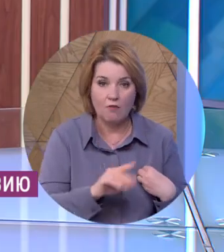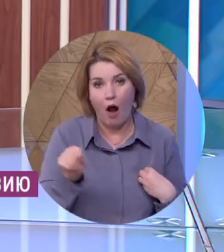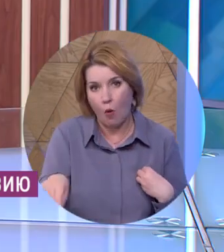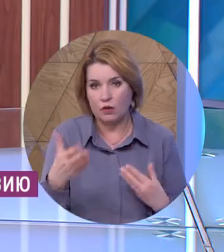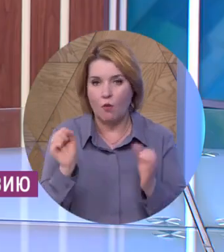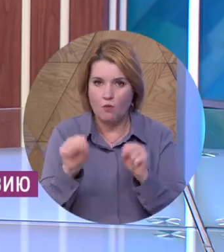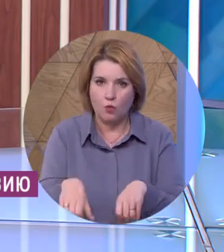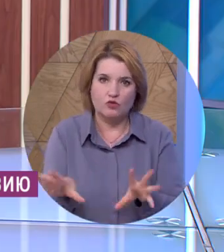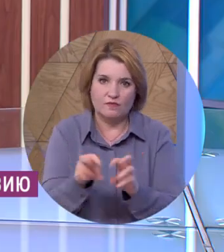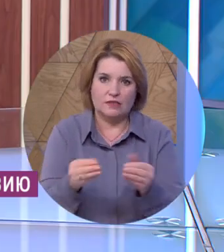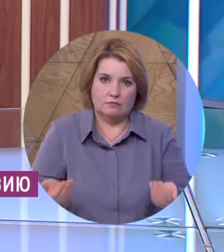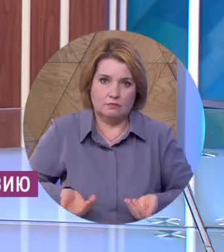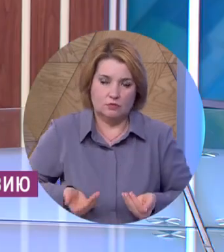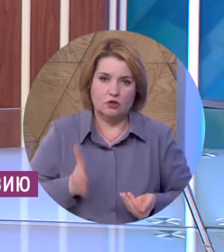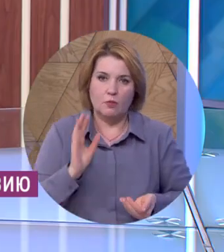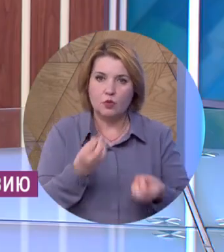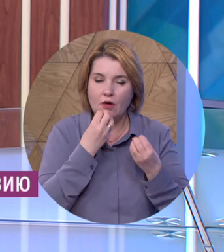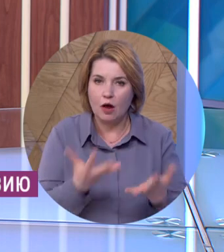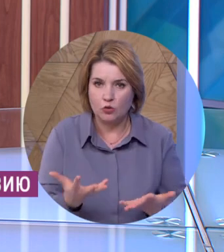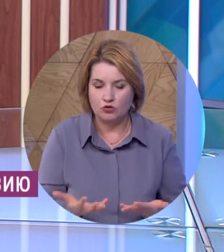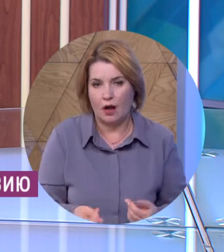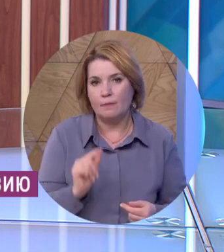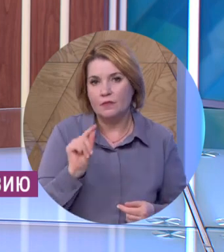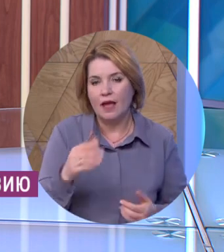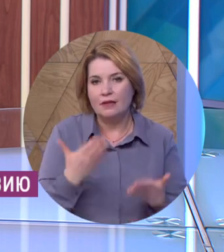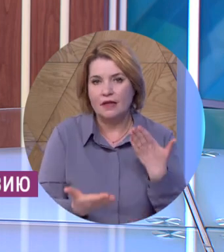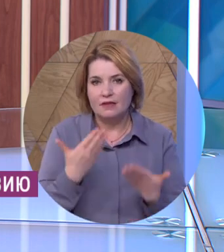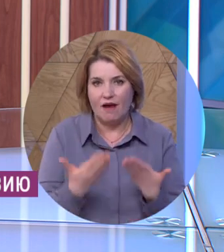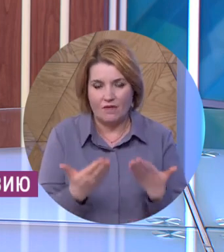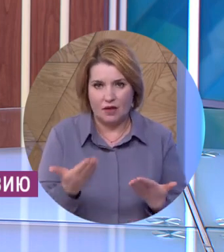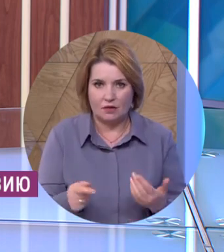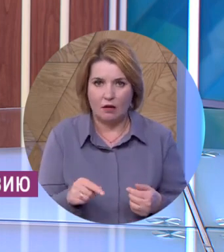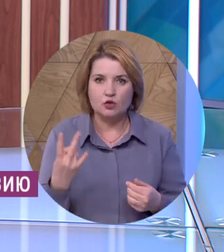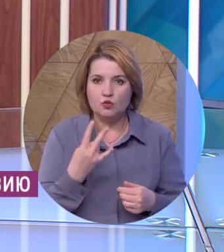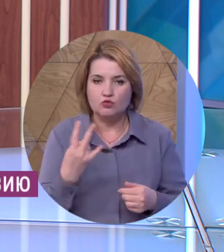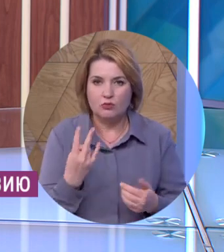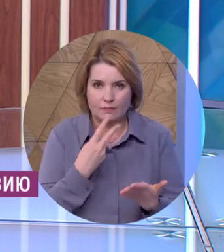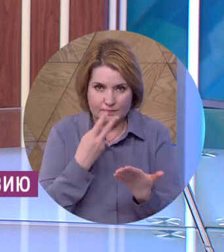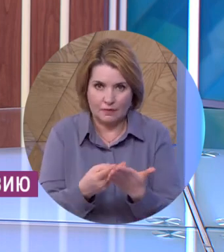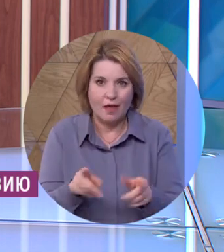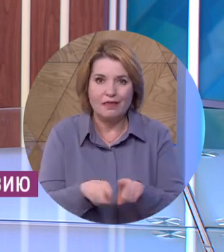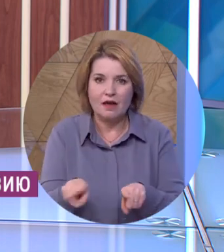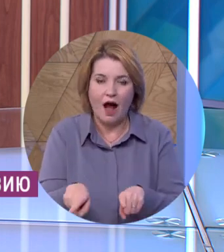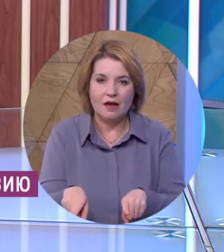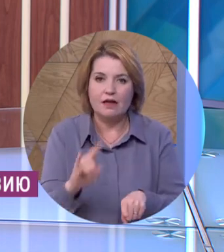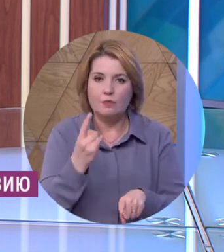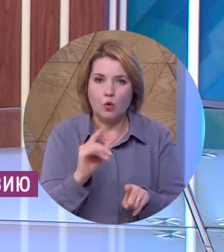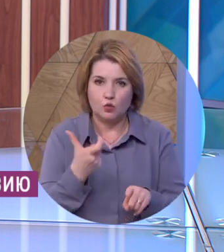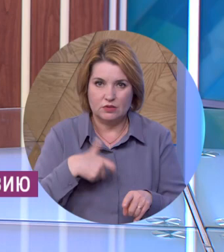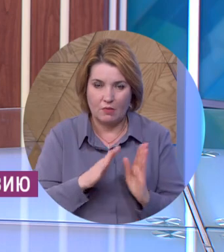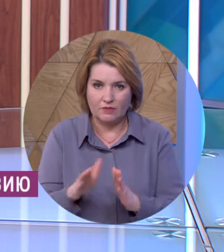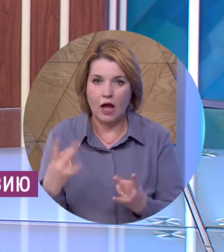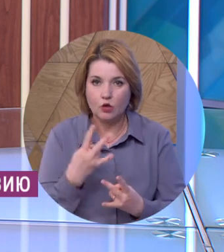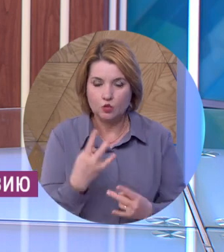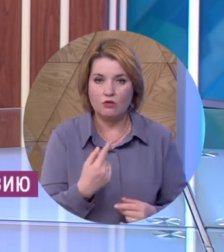жизнь сложиться, вся он проживет ее счастливо. И это призыв скорее не как себя вести к детям, а это призыв к нам, ко взрослым, что вести себя нужно как со